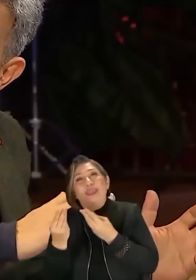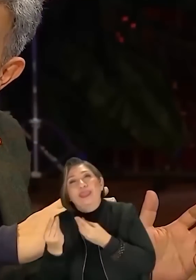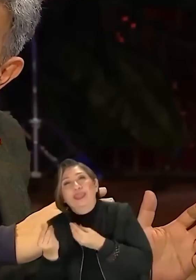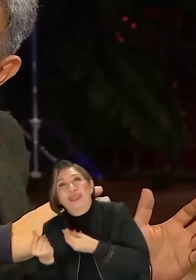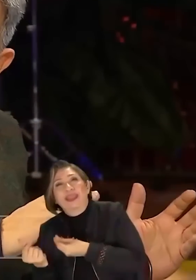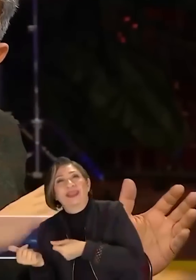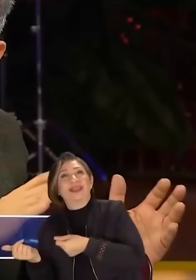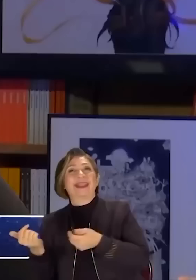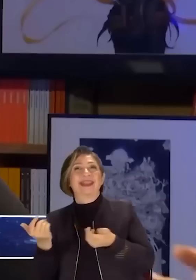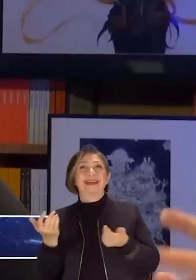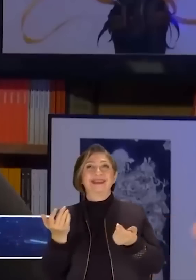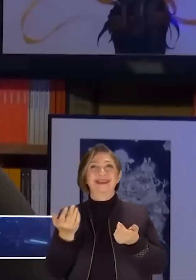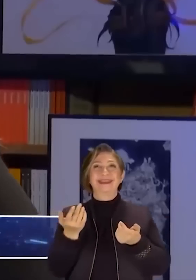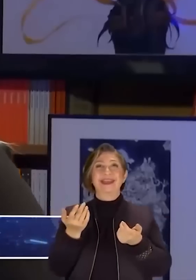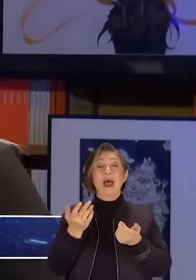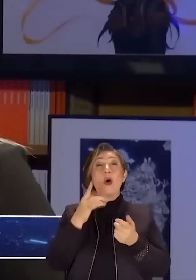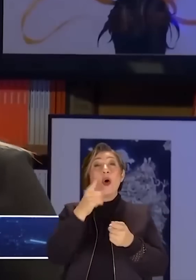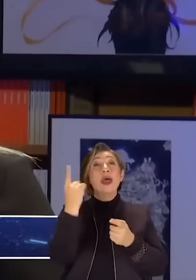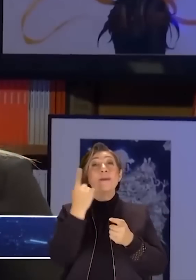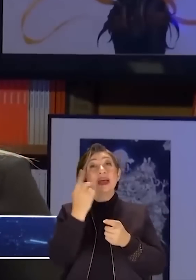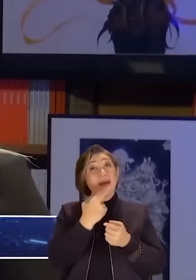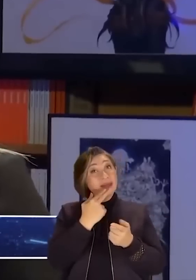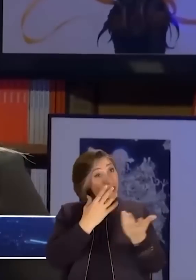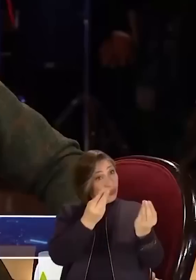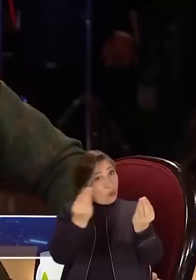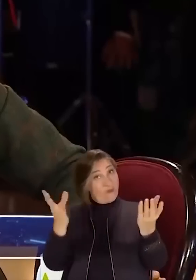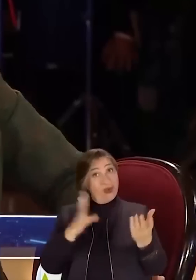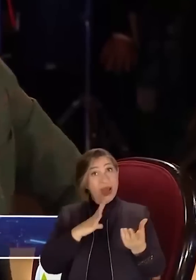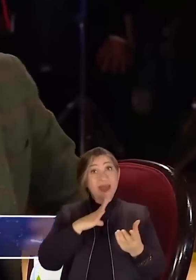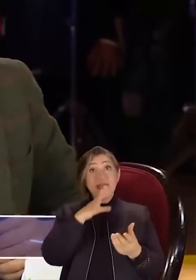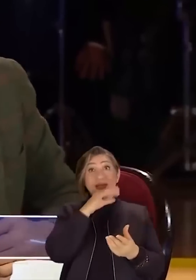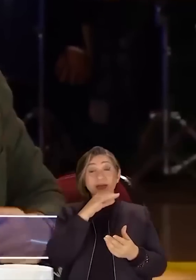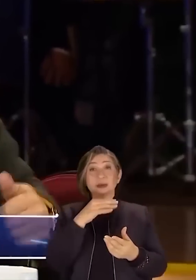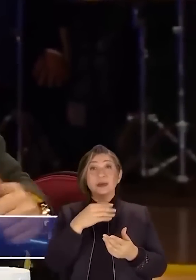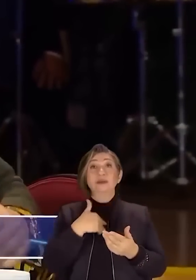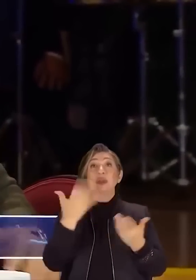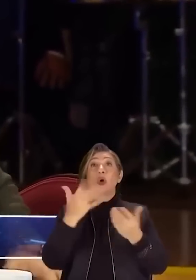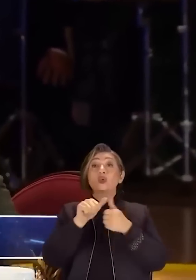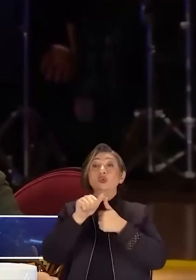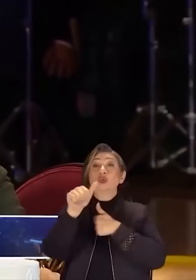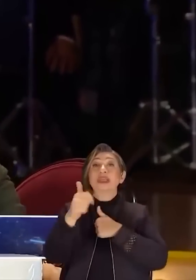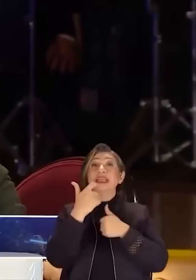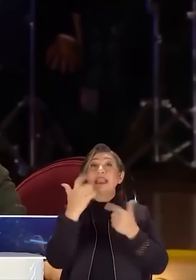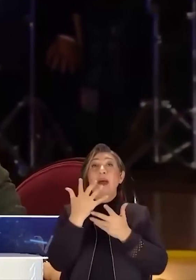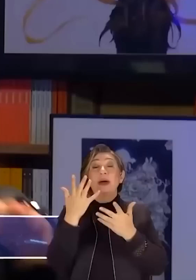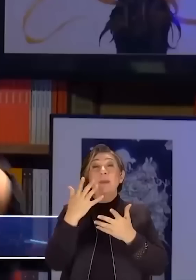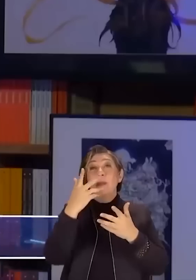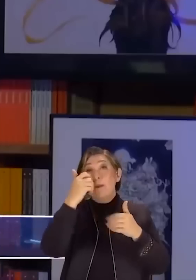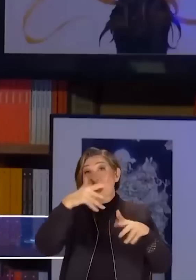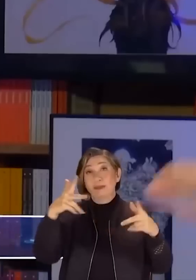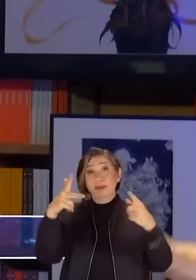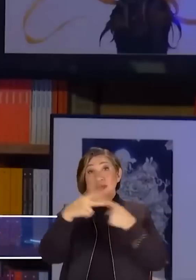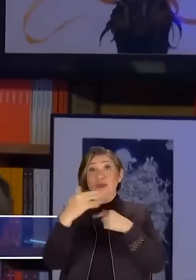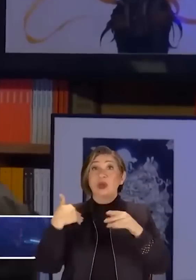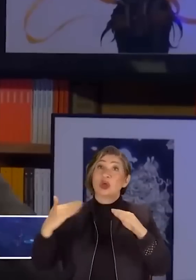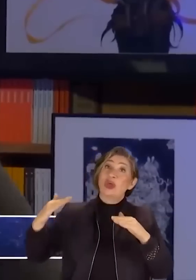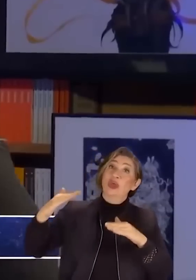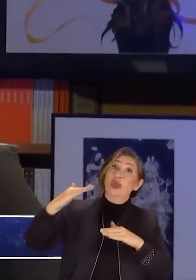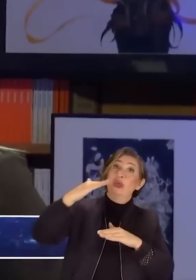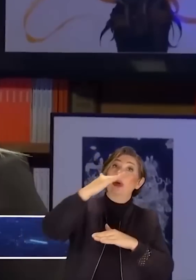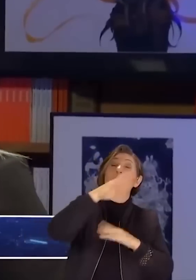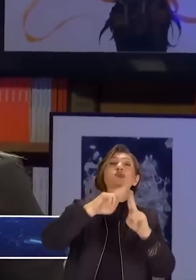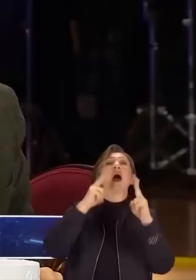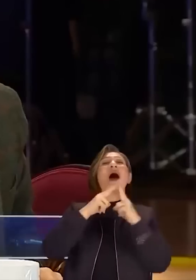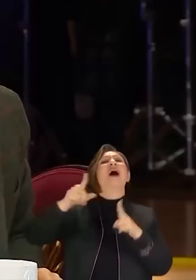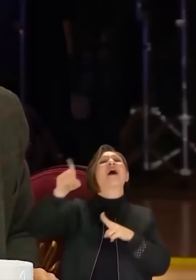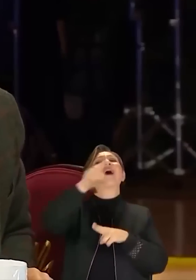gidiyor. Ya öyle kadınlar var. Yaşlı nerede kadınlar. Nerede bizde uzun yıllar boyunca menopoza dayanınca biz yukarı ve doğru gidiyoruz. Ve bütün dünyada